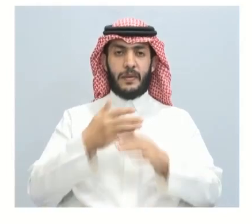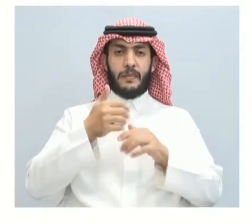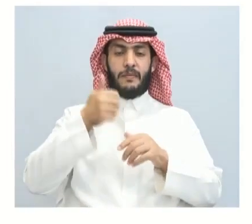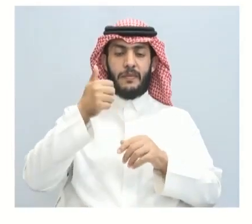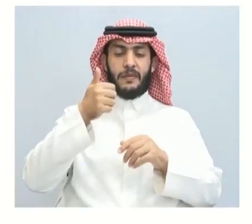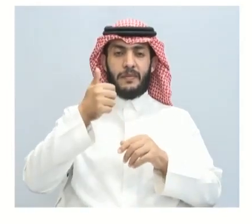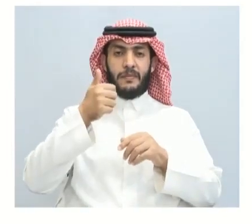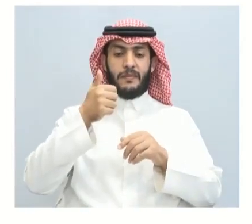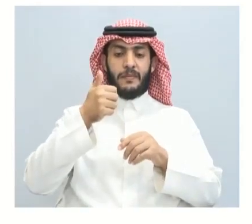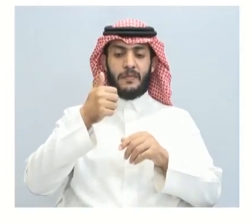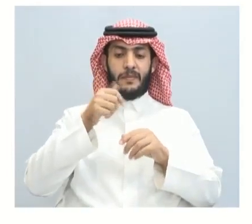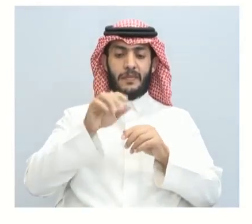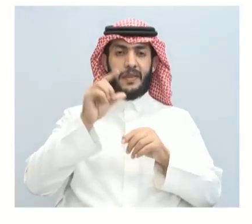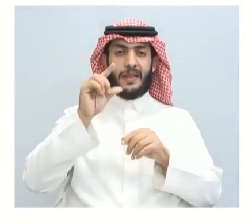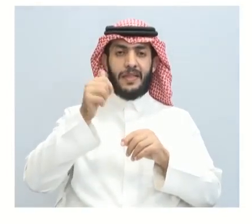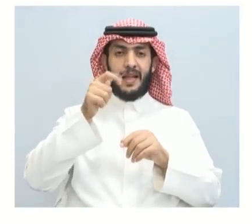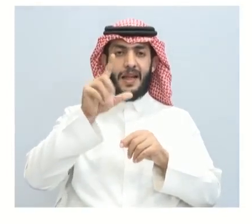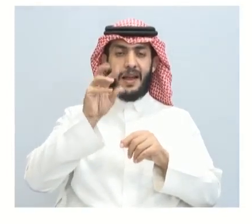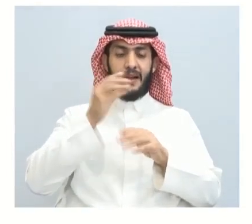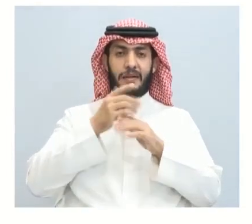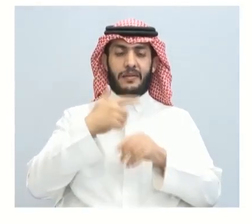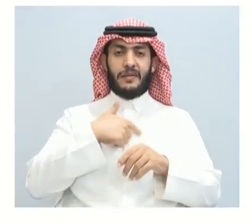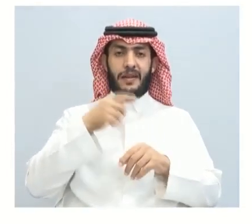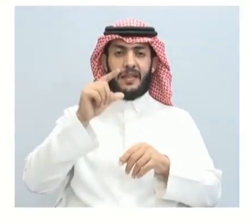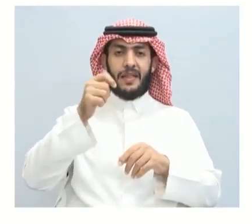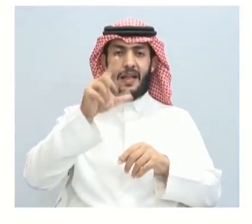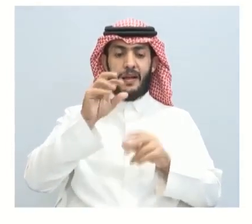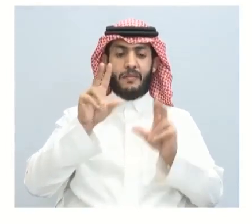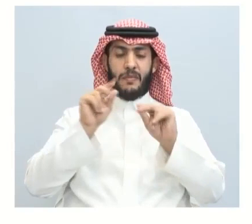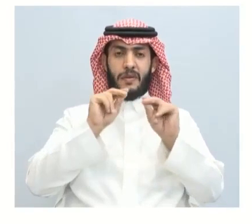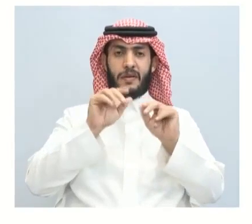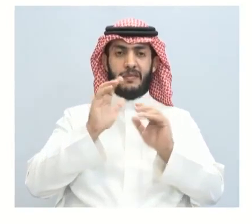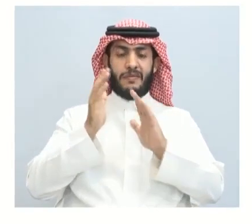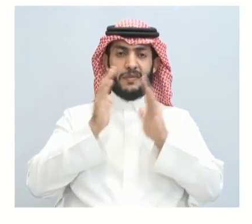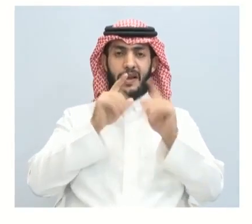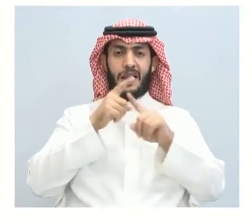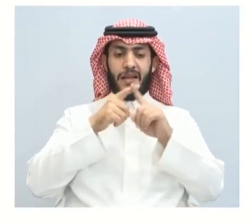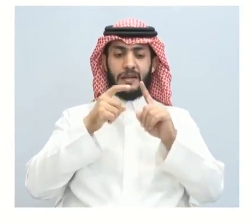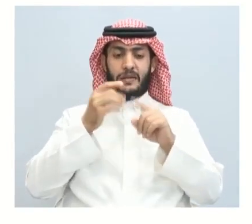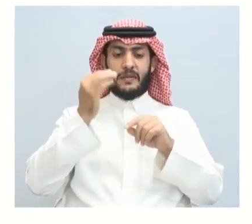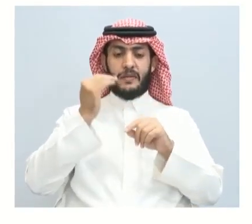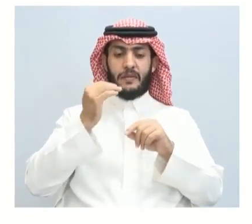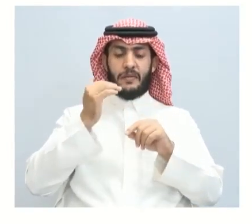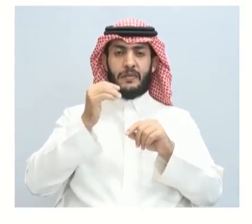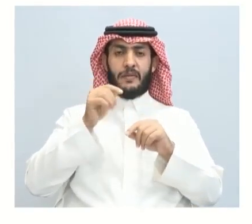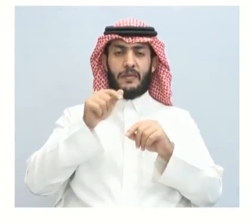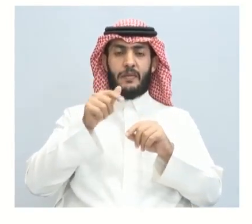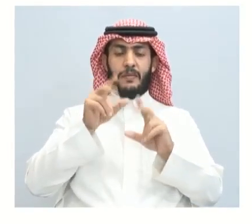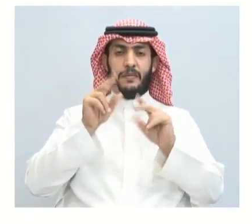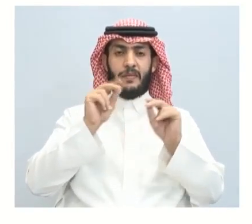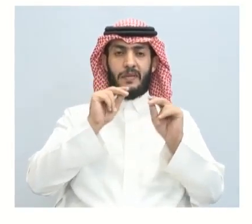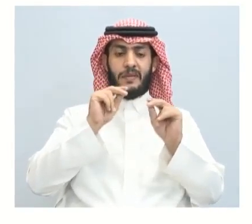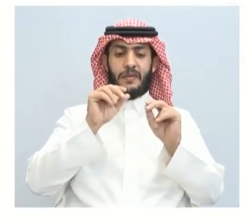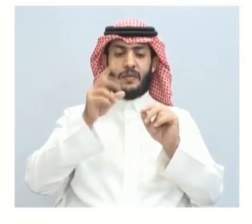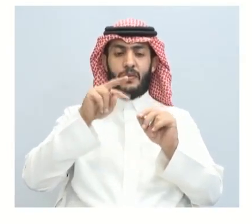نقطه في نفس الداله فهنا نقول ان الداله متماثله حول محور اكس ونقول عن الداله انها متماثله